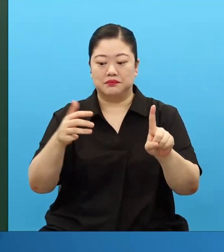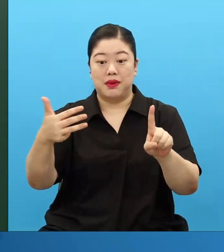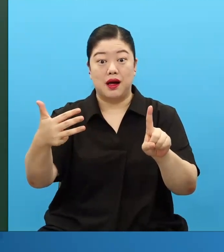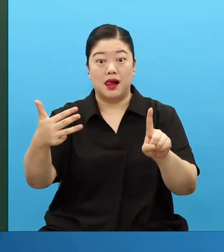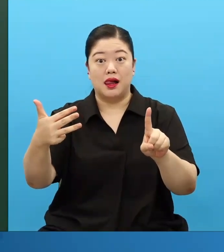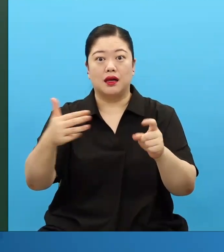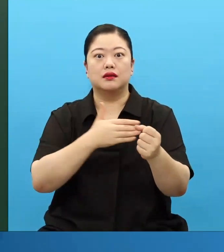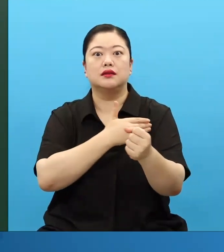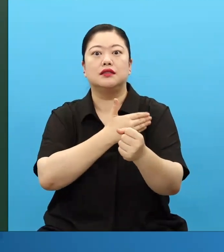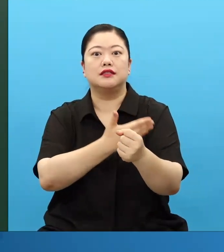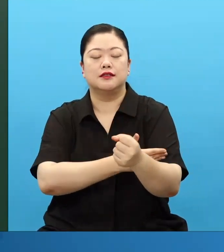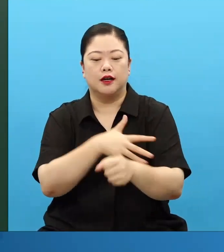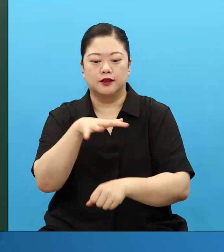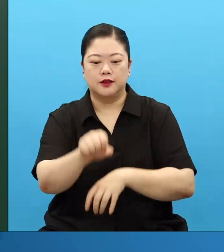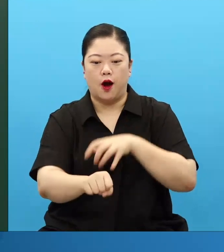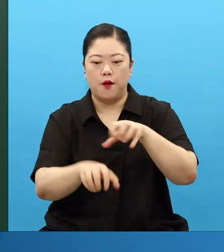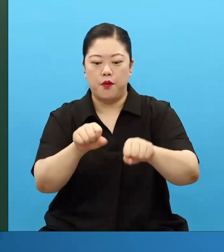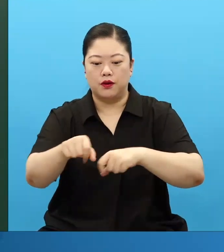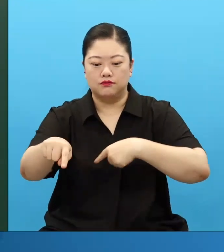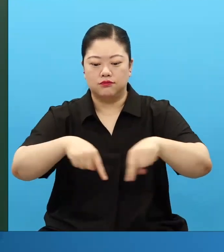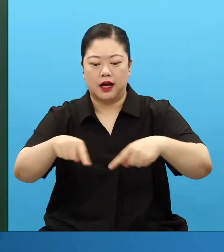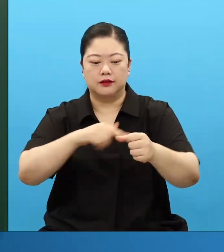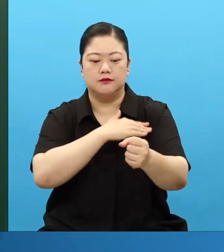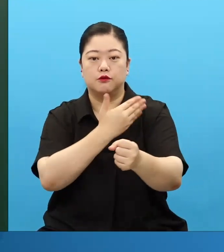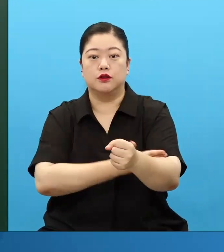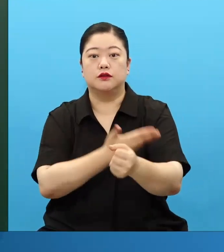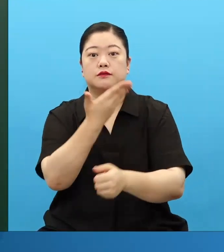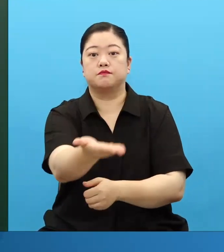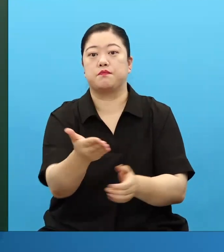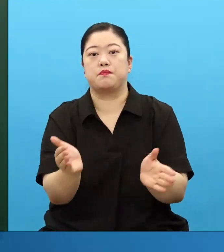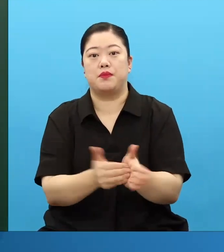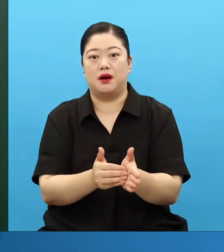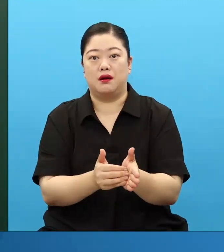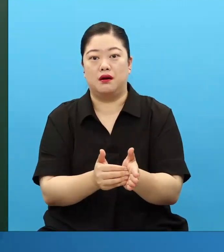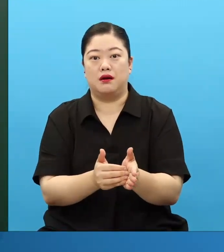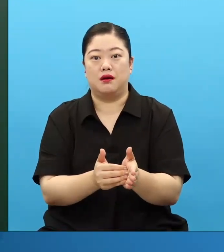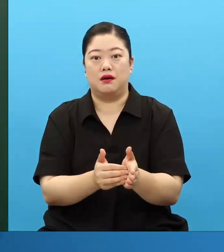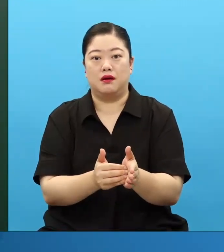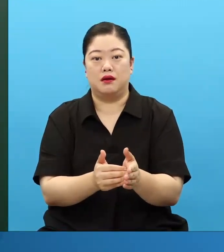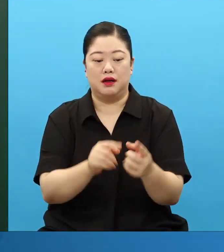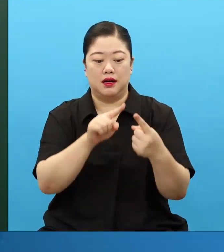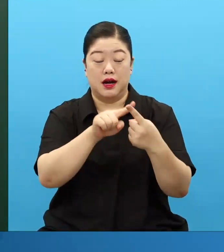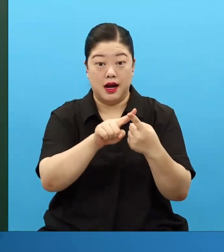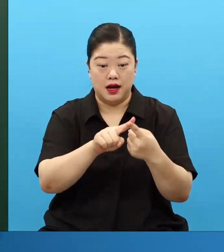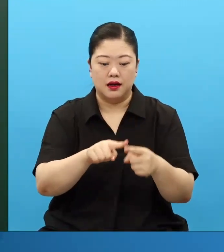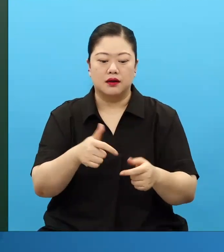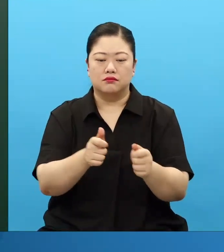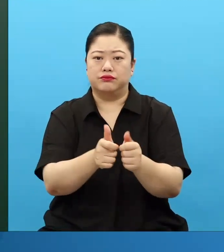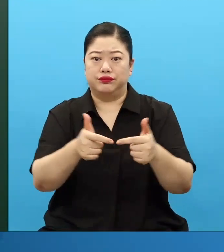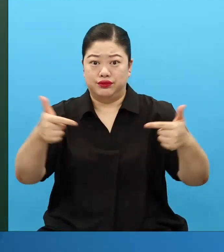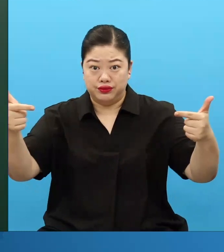place. 그러면 반드시 뭐가 돼야 됩니까? Then absolutely what 개인 must take place? 산업 현장에